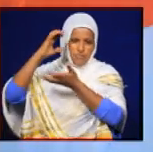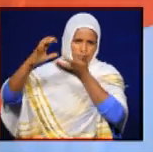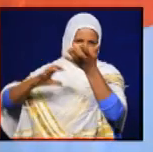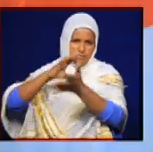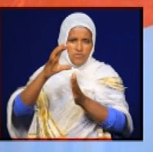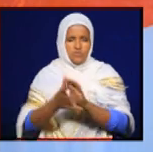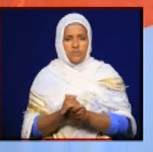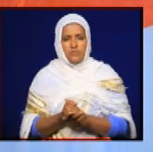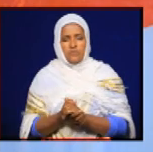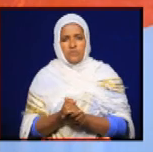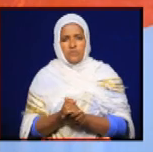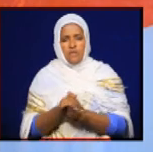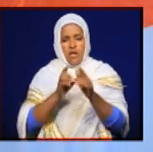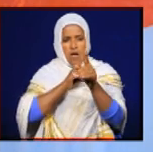አለ